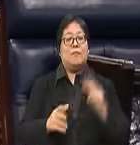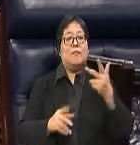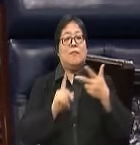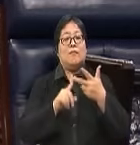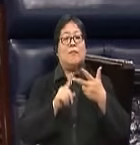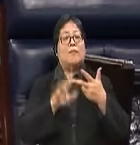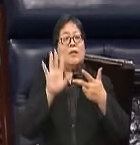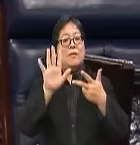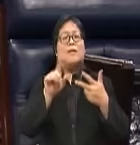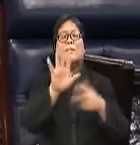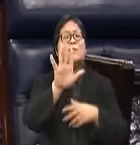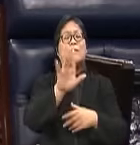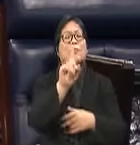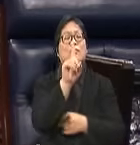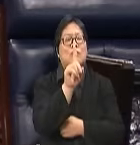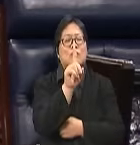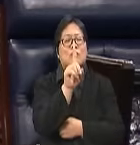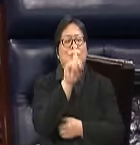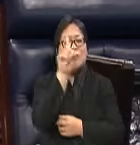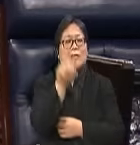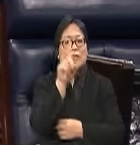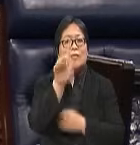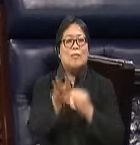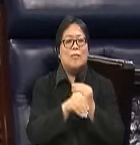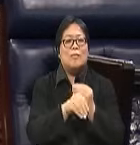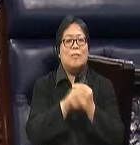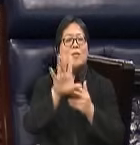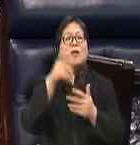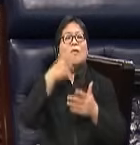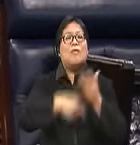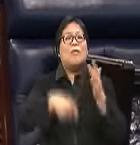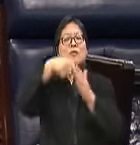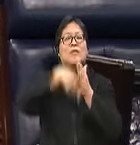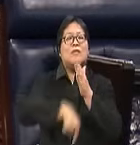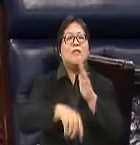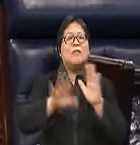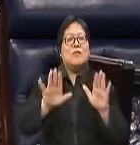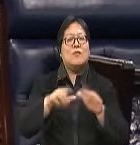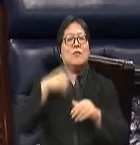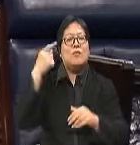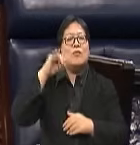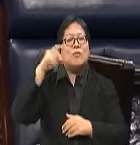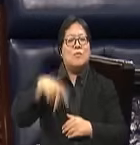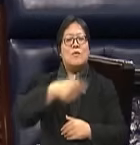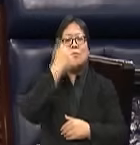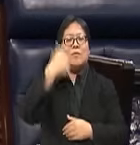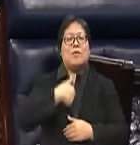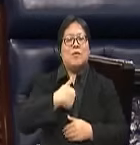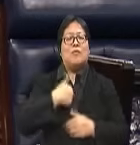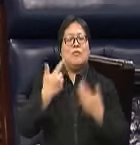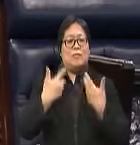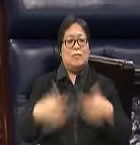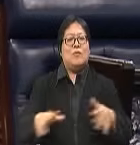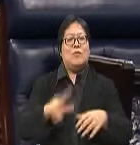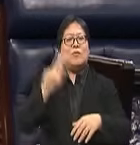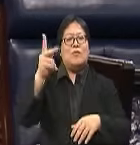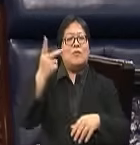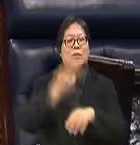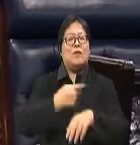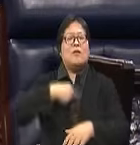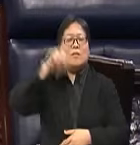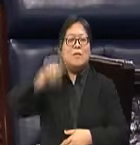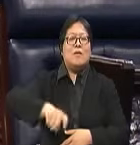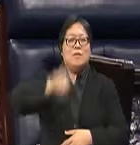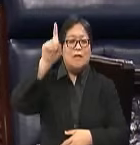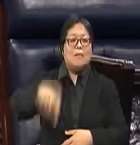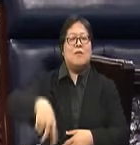megah adalah saya semua laut satu soalan tambahan ini ke Daton sikap sedang saya tetap dukung Zidane saya